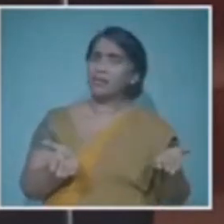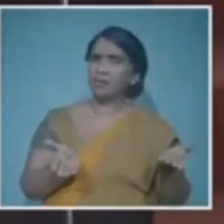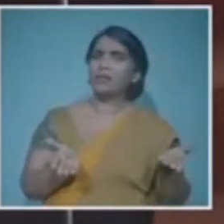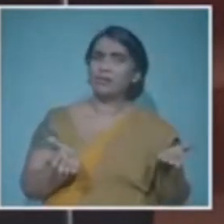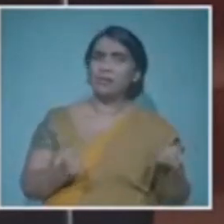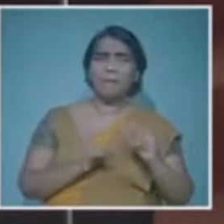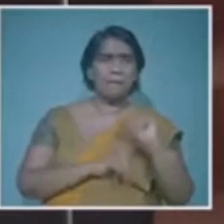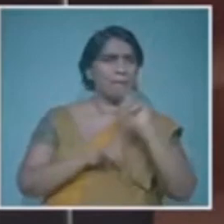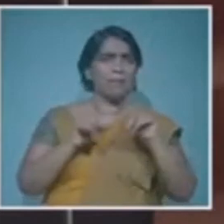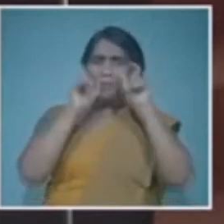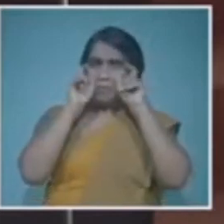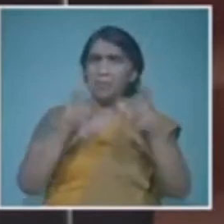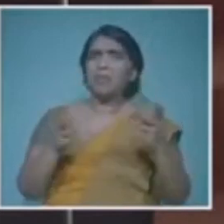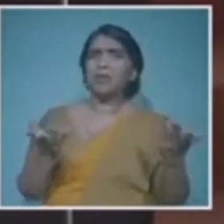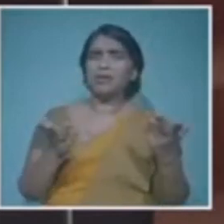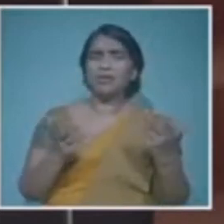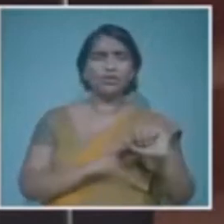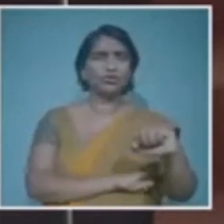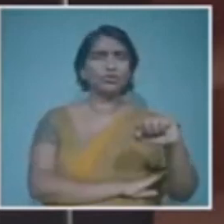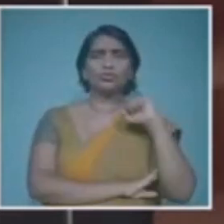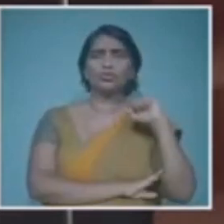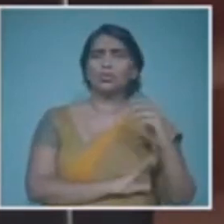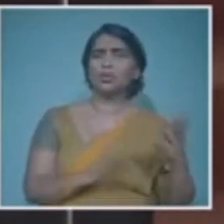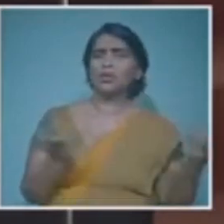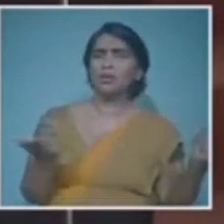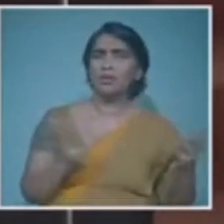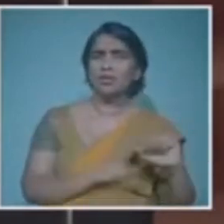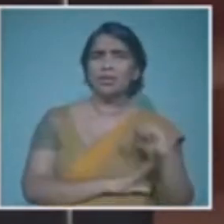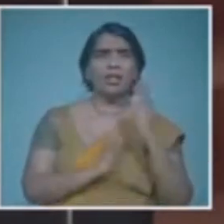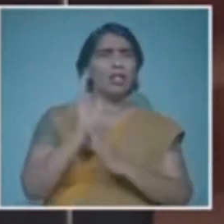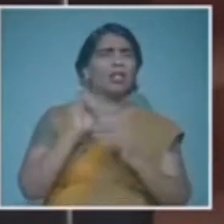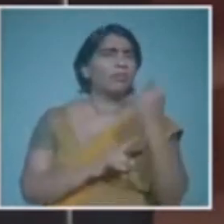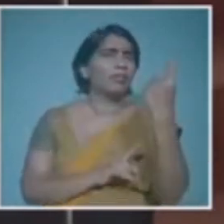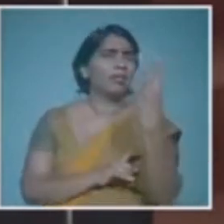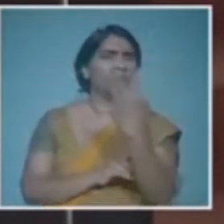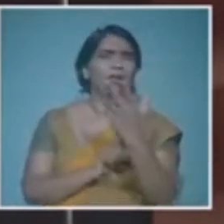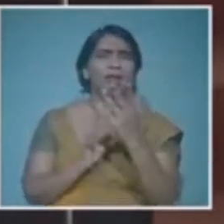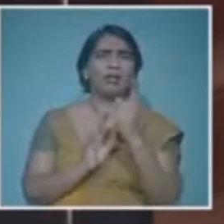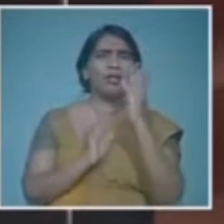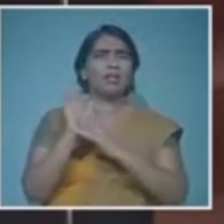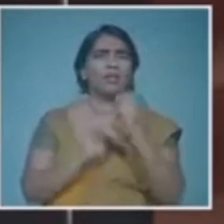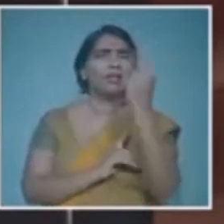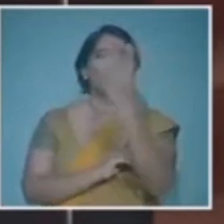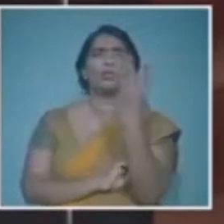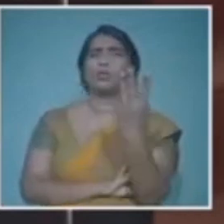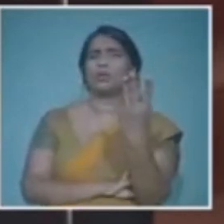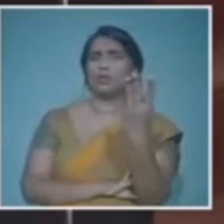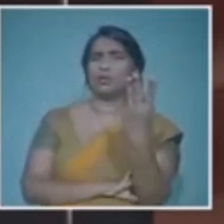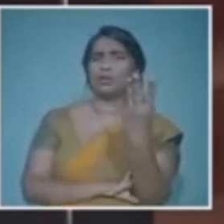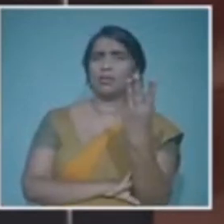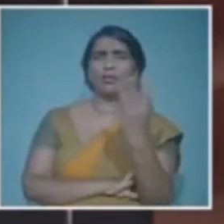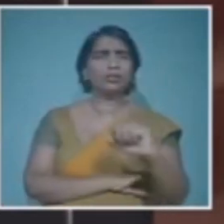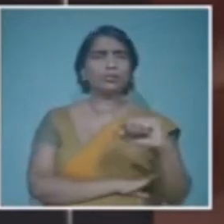කල්ලිකුතු භාණ්ඩයක් මේ පාර්ලිමේන්තුව බලන්න කිසිම ජවයක් නැහැ. කිසිම ජවය ඇමතිවරු කී දෙනාද ඉන්නේ? ඇමතිවරු 1 2 3 ඉන්නේ.